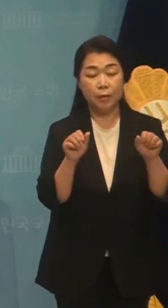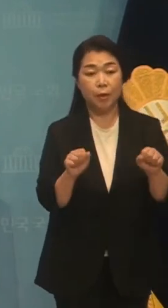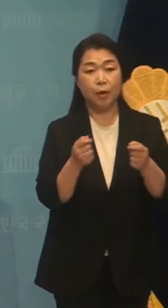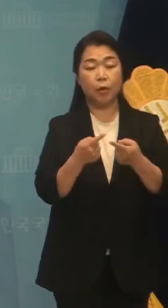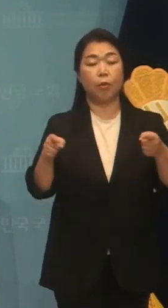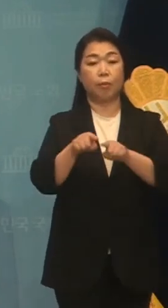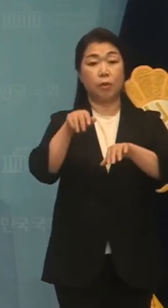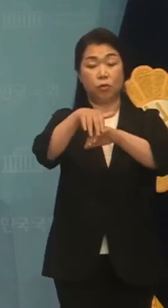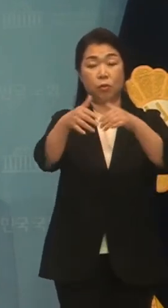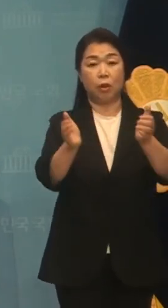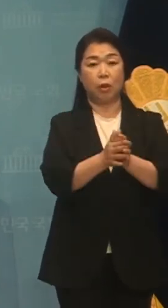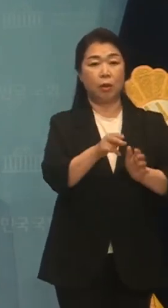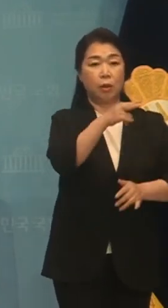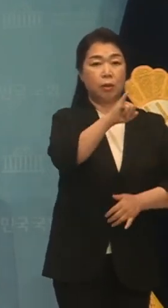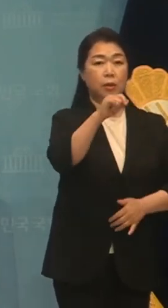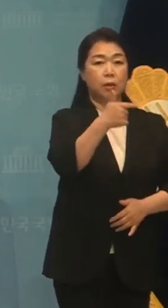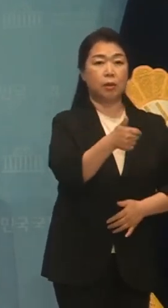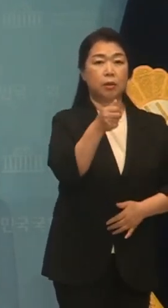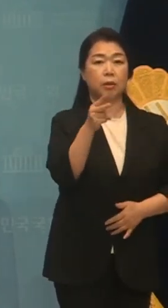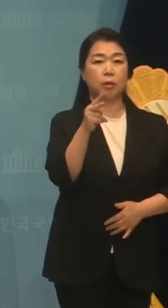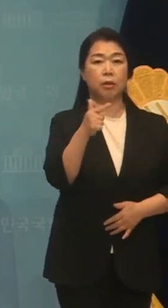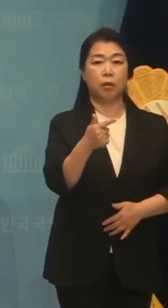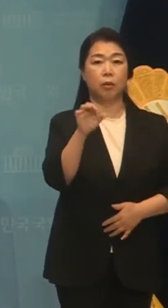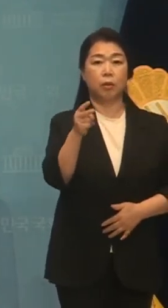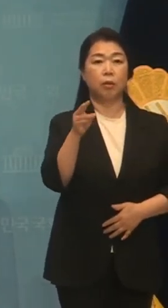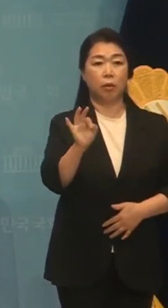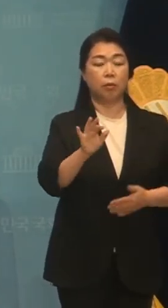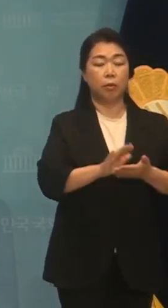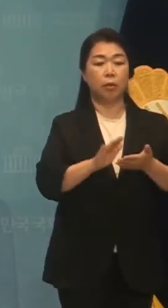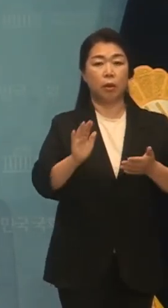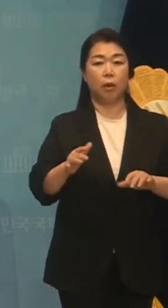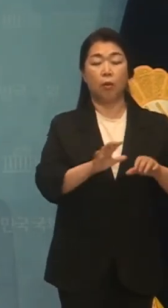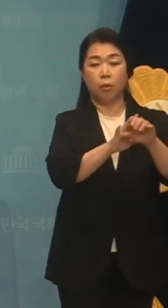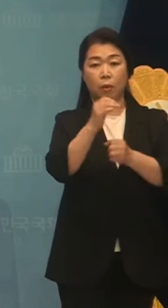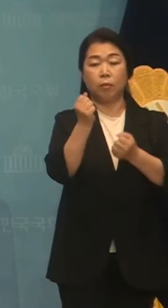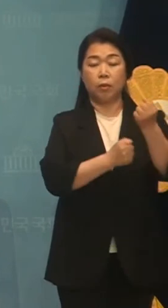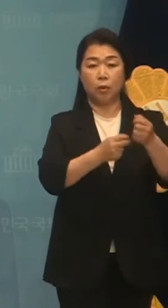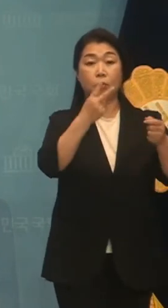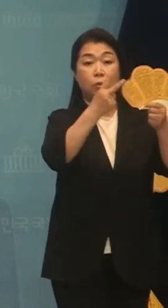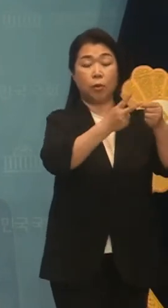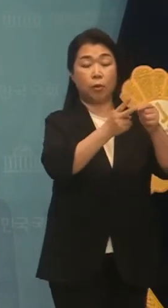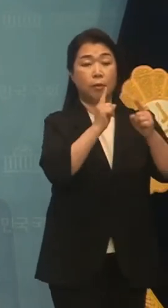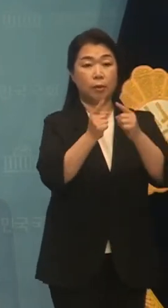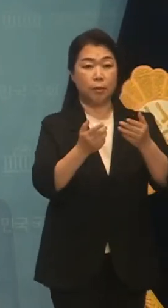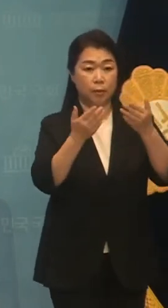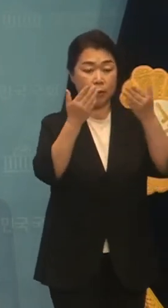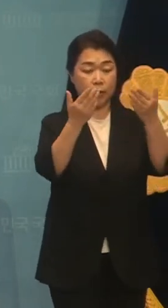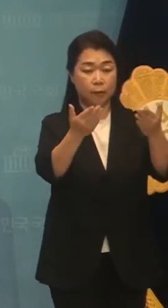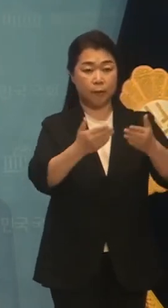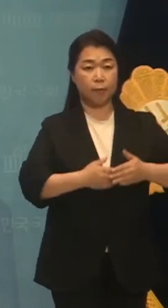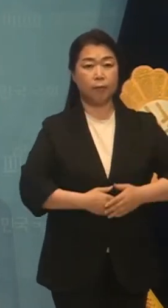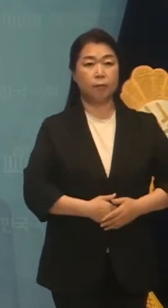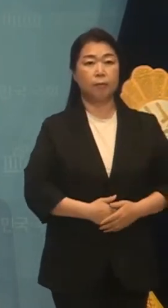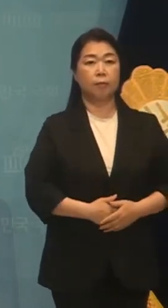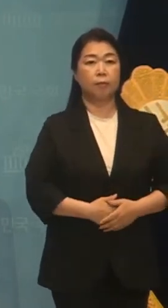안녕하십니까. 더불어민주당 신현영입니다. 신현영의 코로나 브리핑 두 번째 시작하도록 하겠습니다.